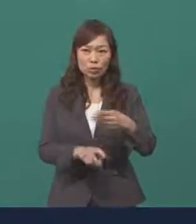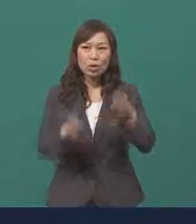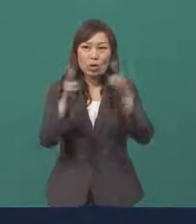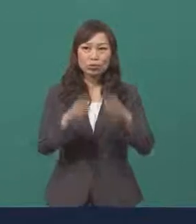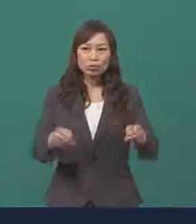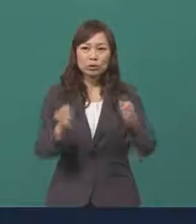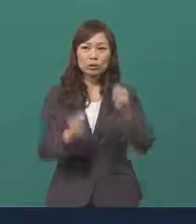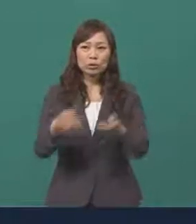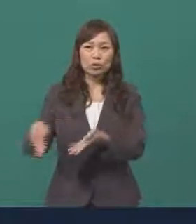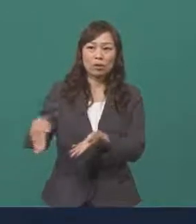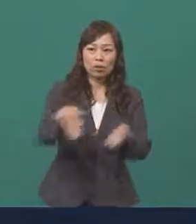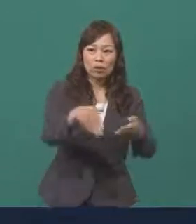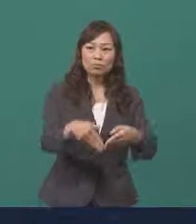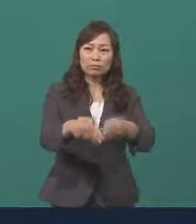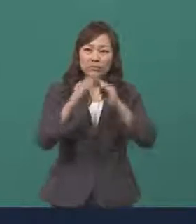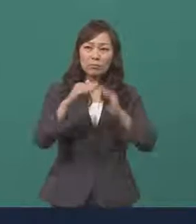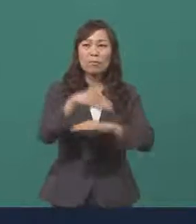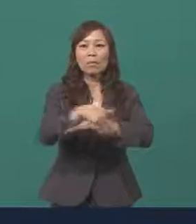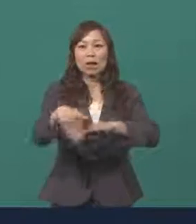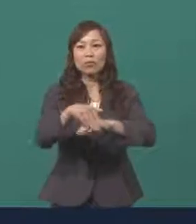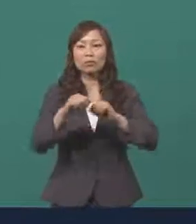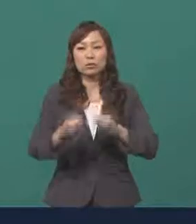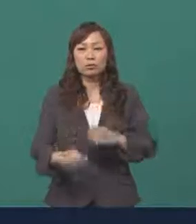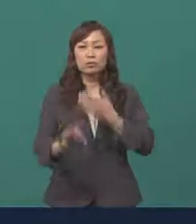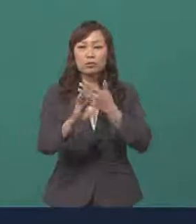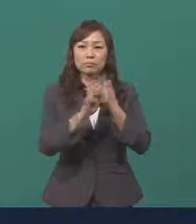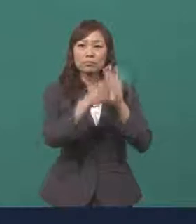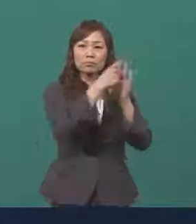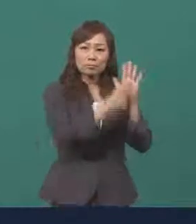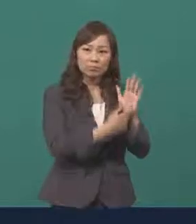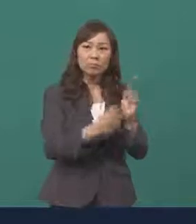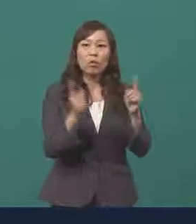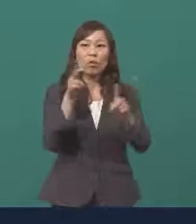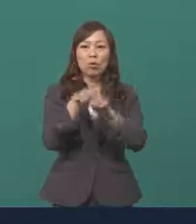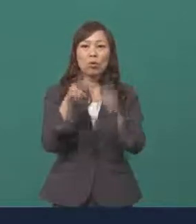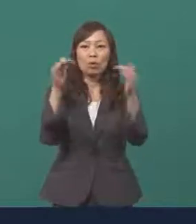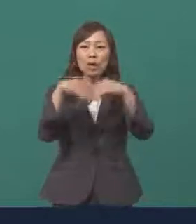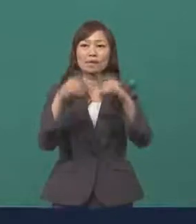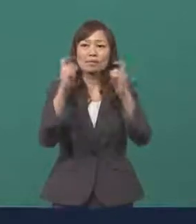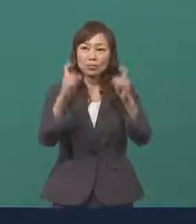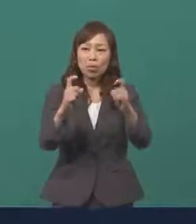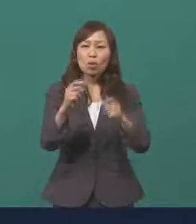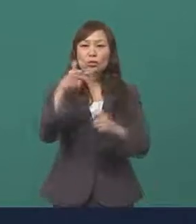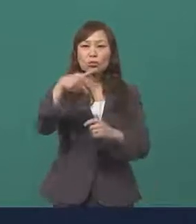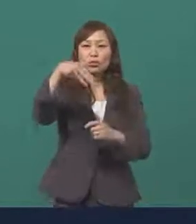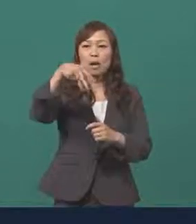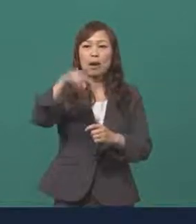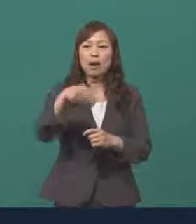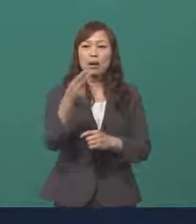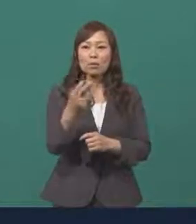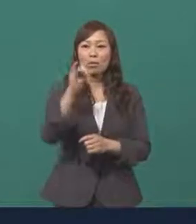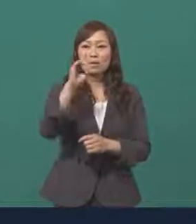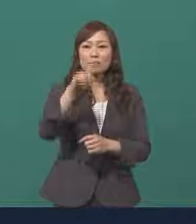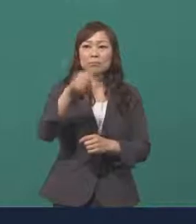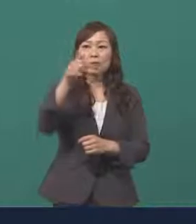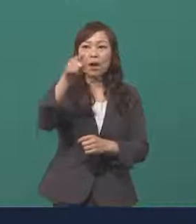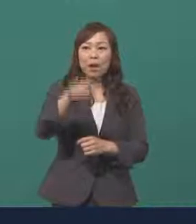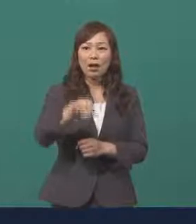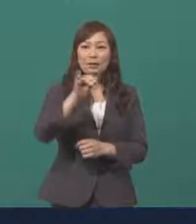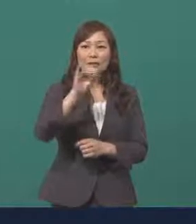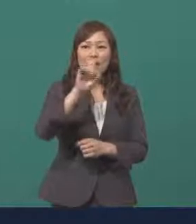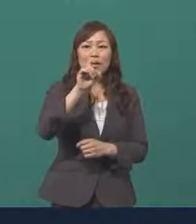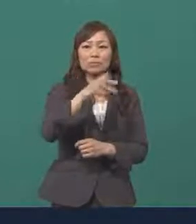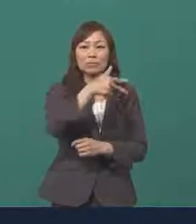20日、北陸自動車道に設置が計画されている仮称小谷城スマートインターチェンジに